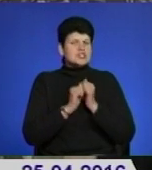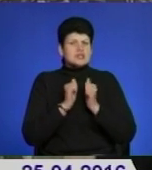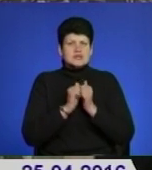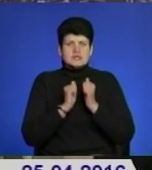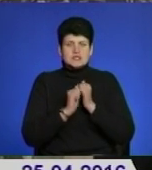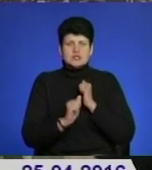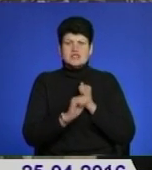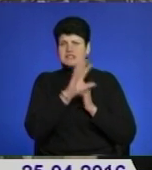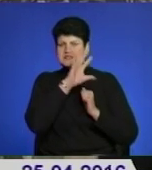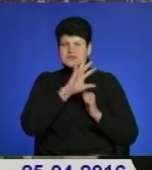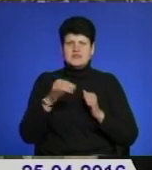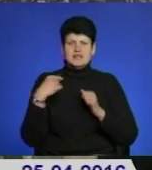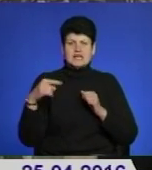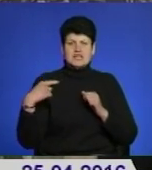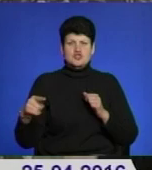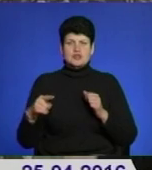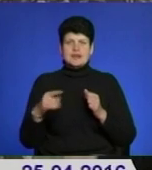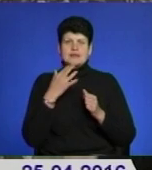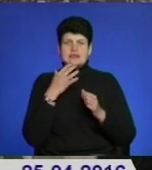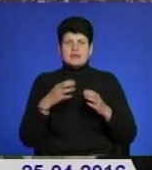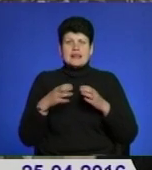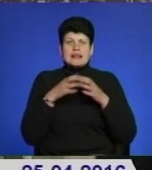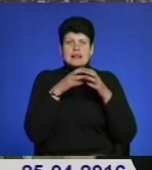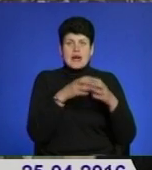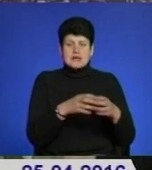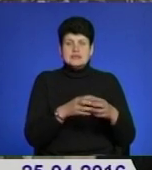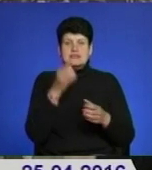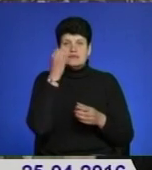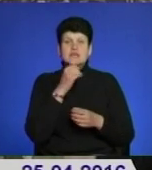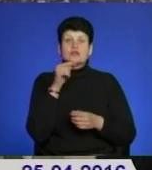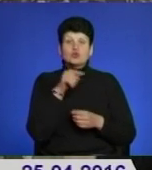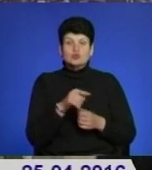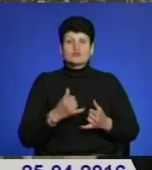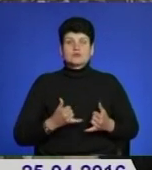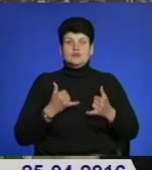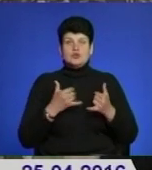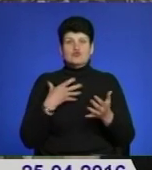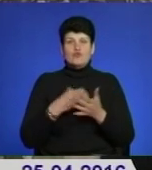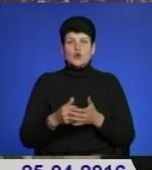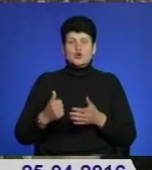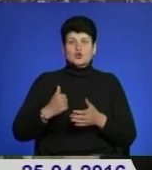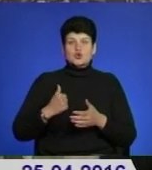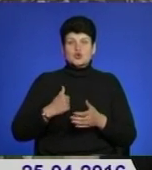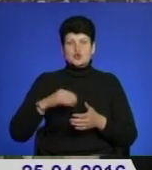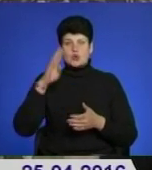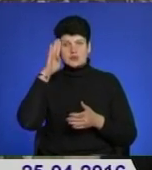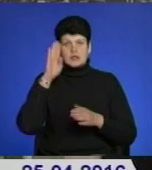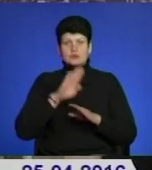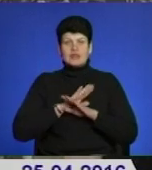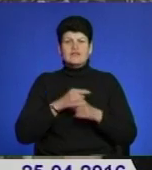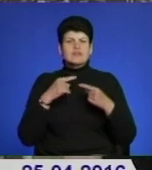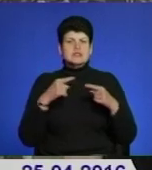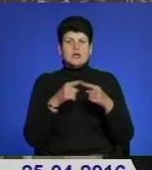найчастіше, мабуть, з усіх інших іноземних делегацій, тільки завдяки тому, що вони шанують своїх солдат, полеглих у всіх